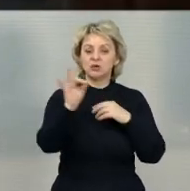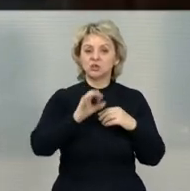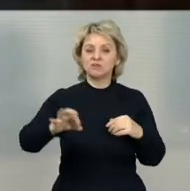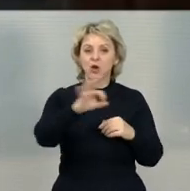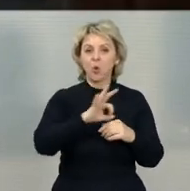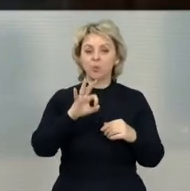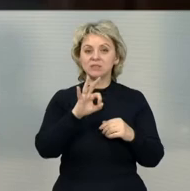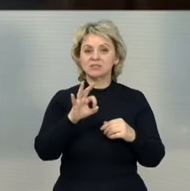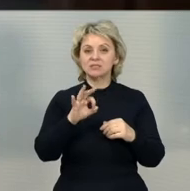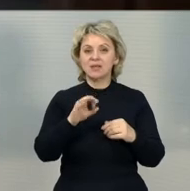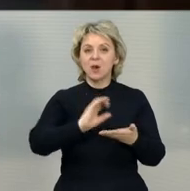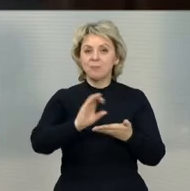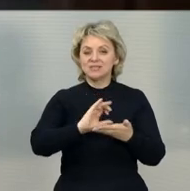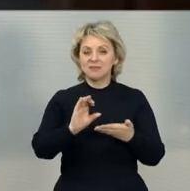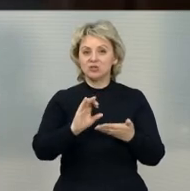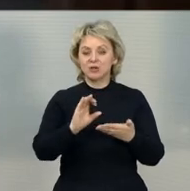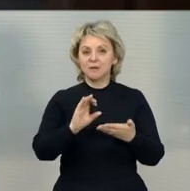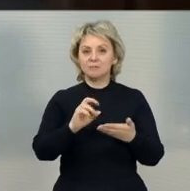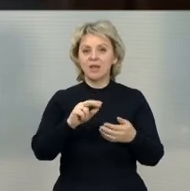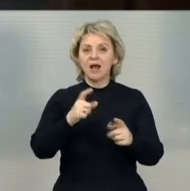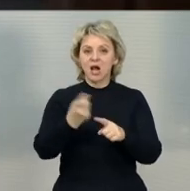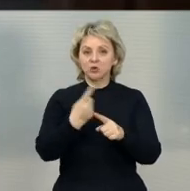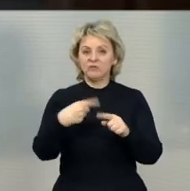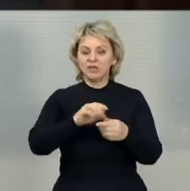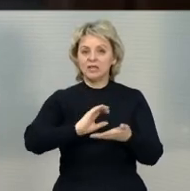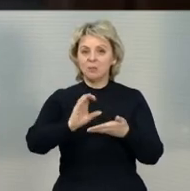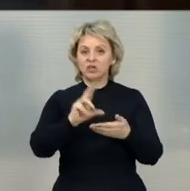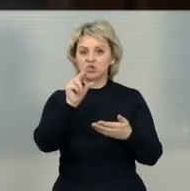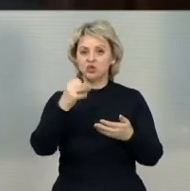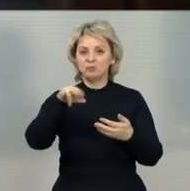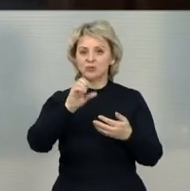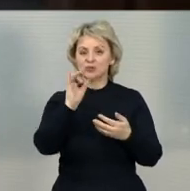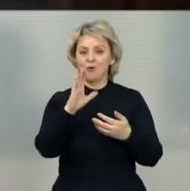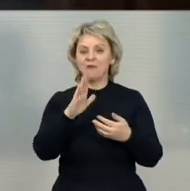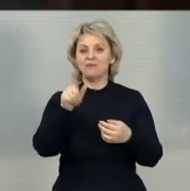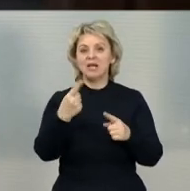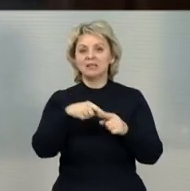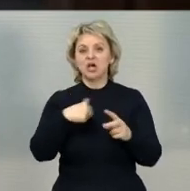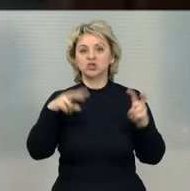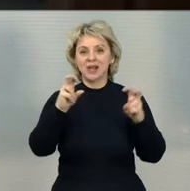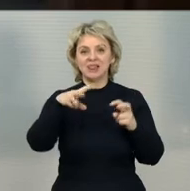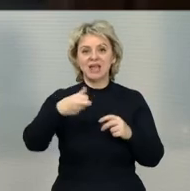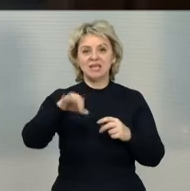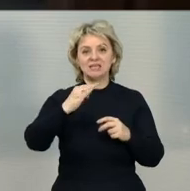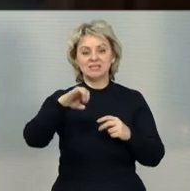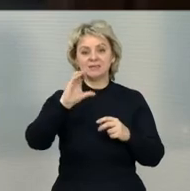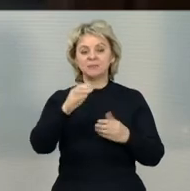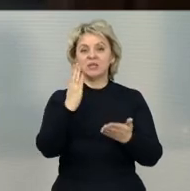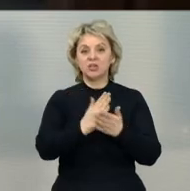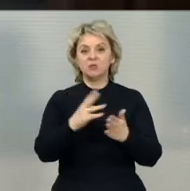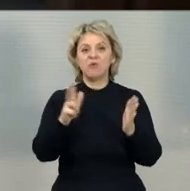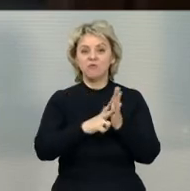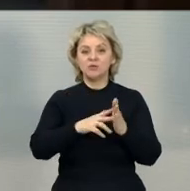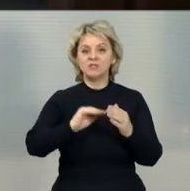области поставщиками картофеля для производства чипсов, а наш основной бренд это Lay's, является